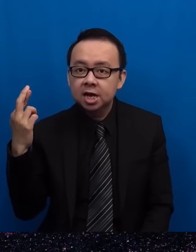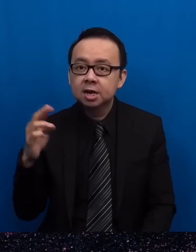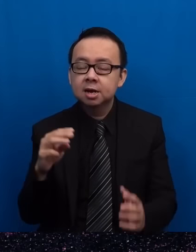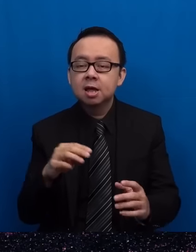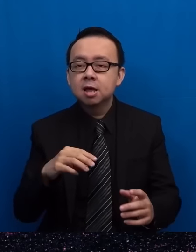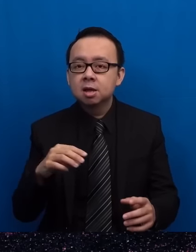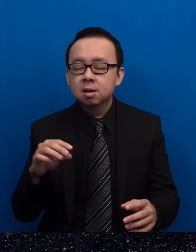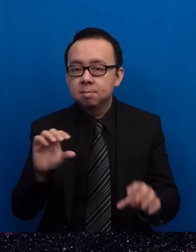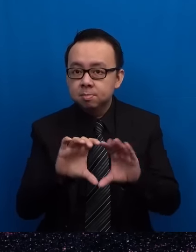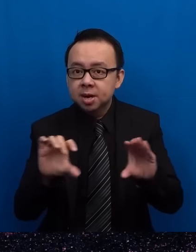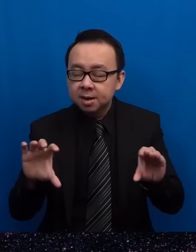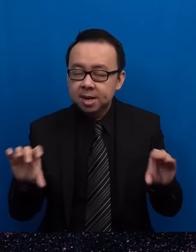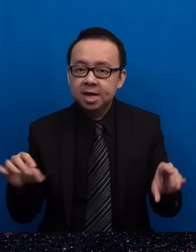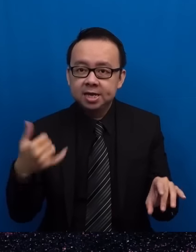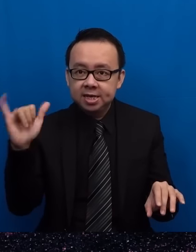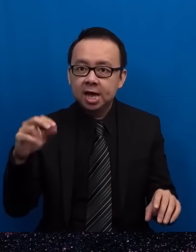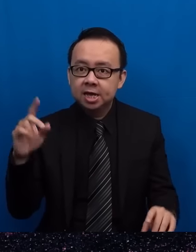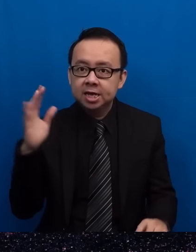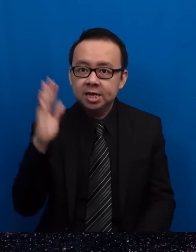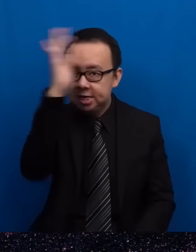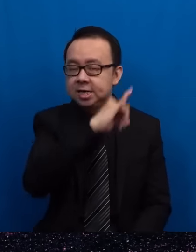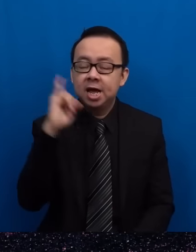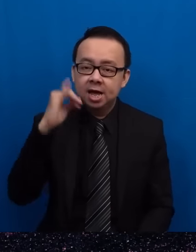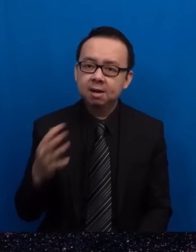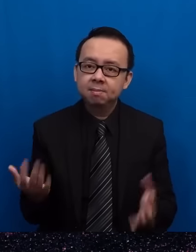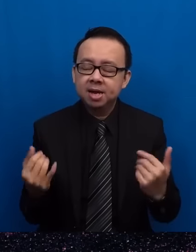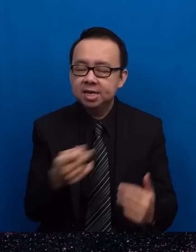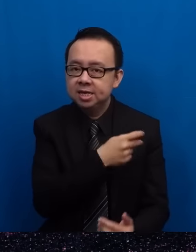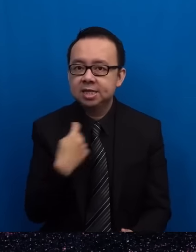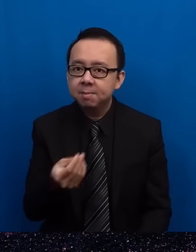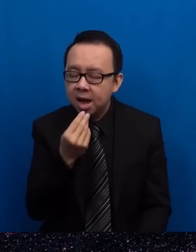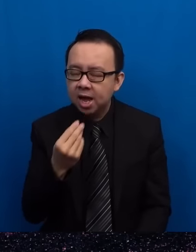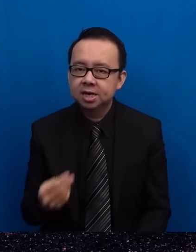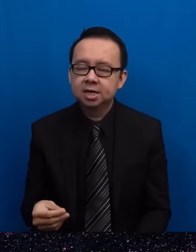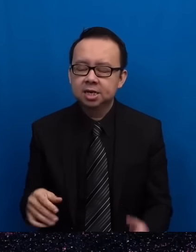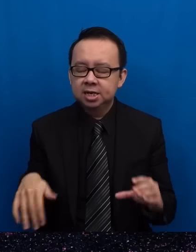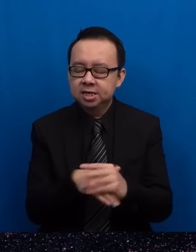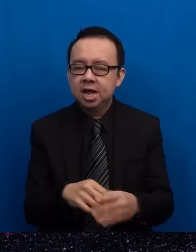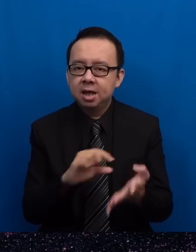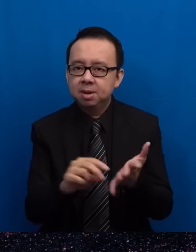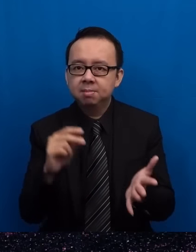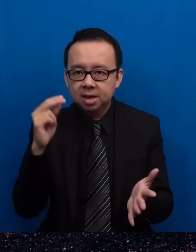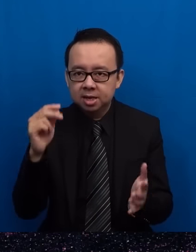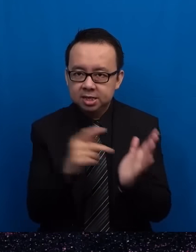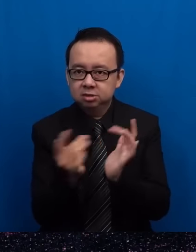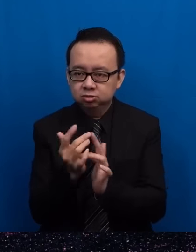indah. Mari kita makan dan mengundang rencana Allah atas keluarga kita. Dalam nama Yesus.